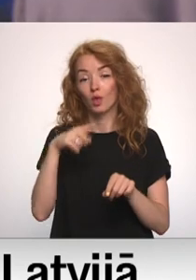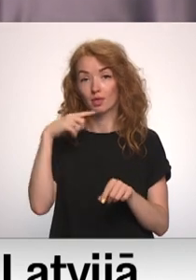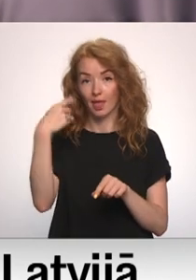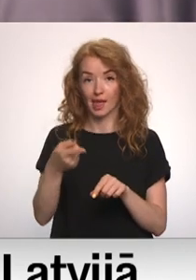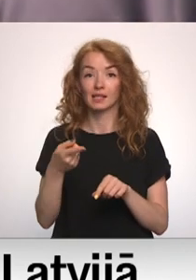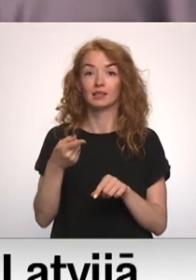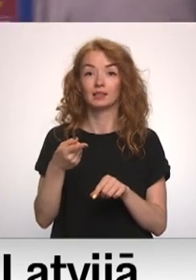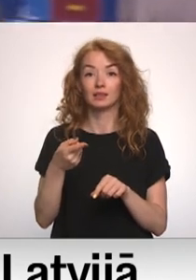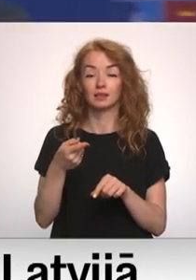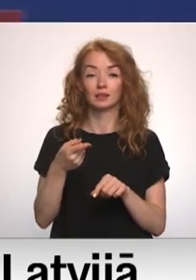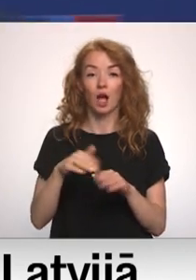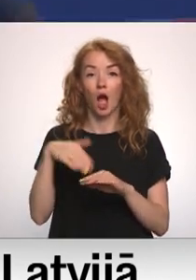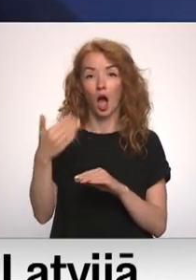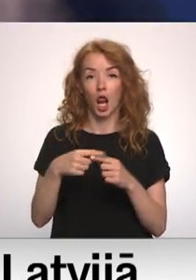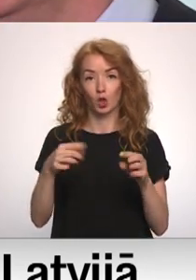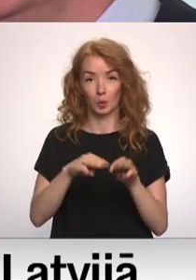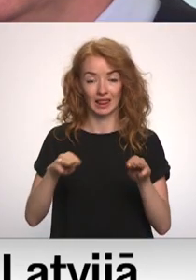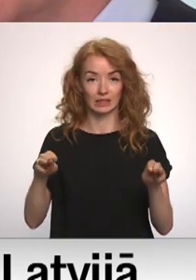teica ārlietu ministrs.